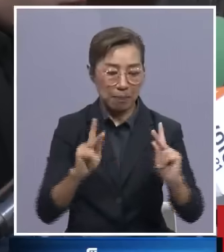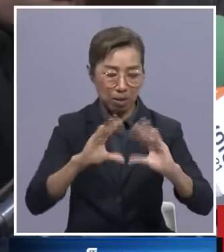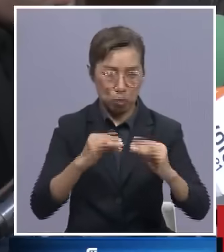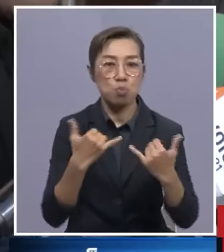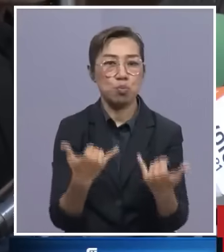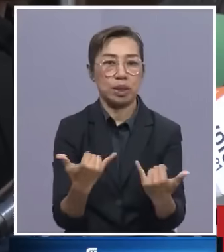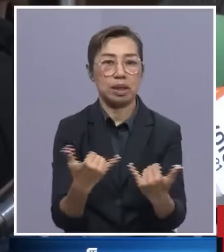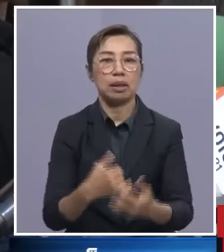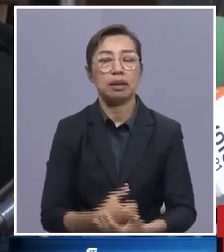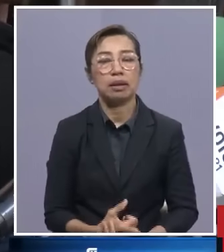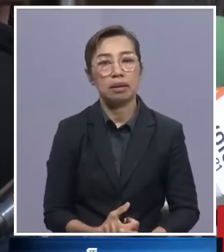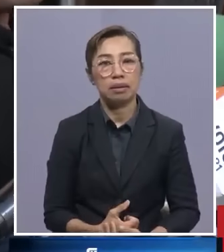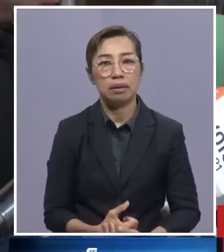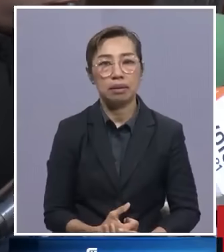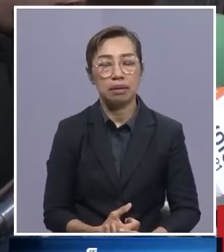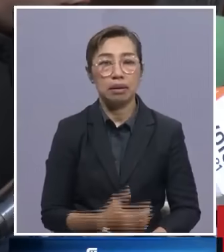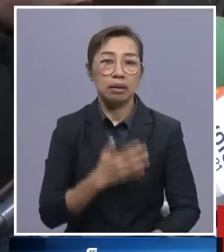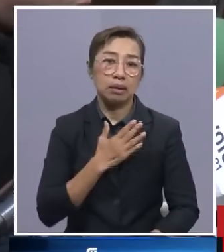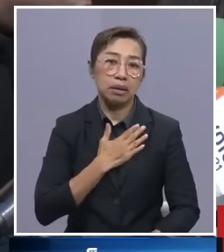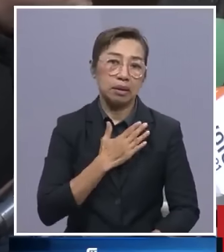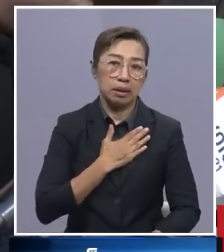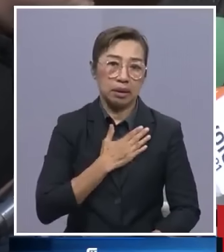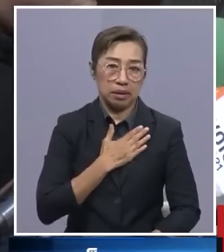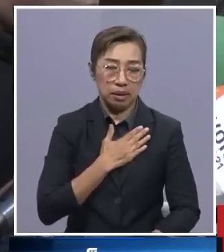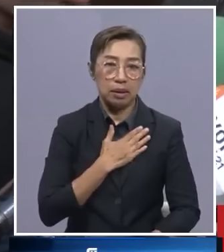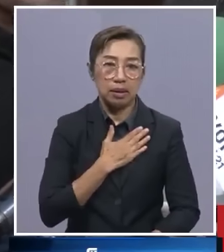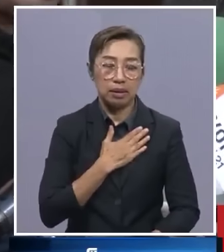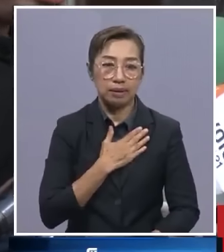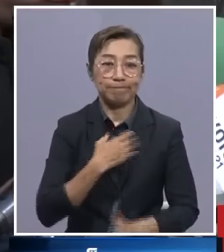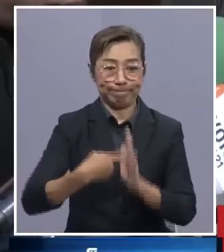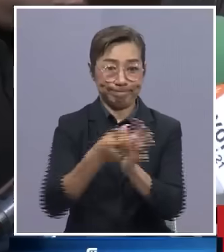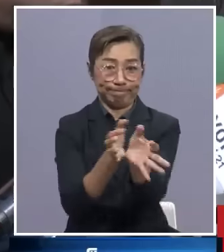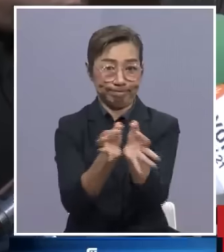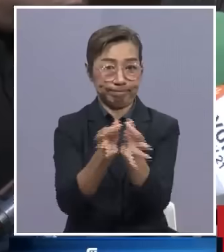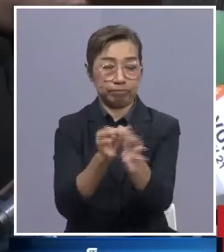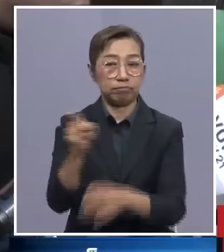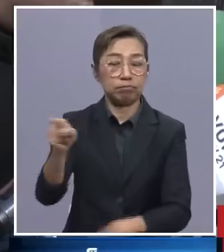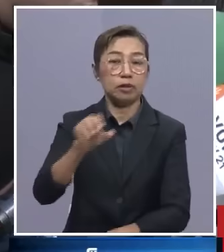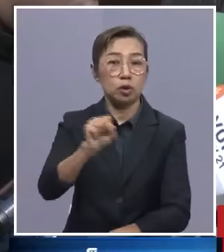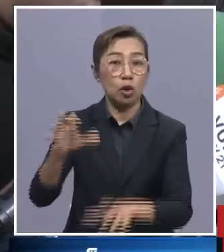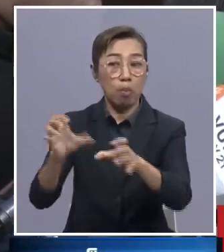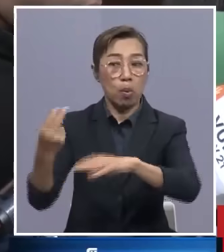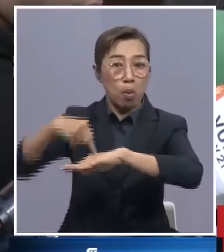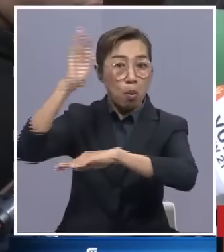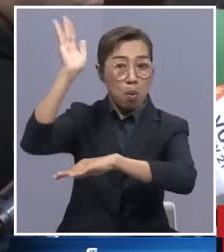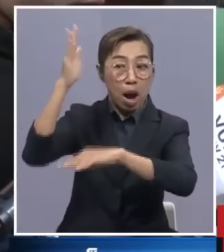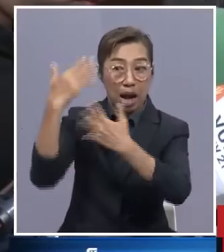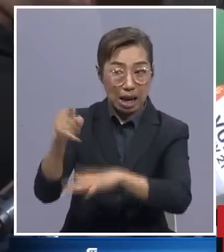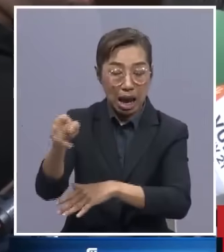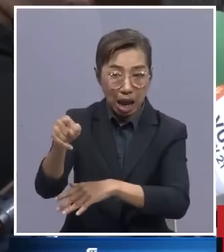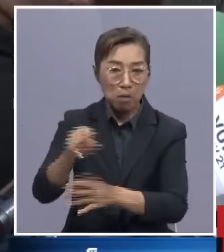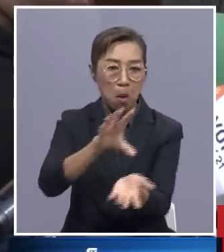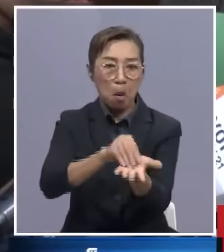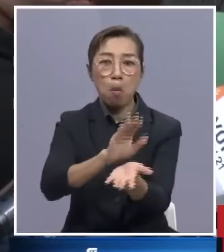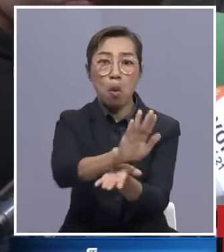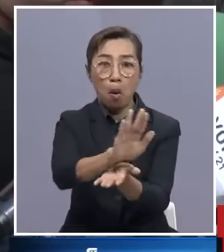ครับเอ่อผมก็ต้องเอ่อชี้แจงว่าหลังจากที่คุณชัยอัมพวาได้แถลงแล้วมีส่วนในการเปิด